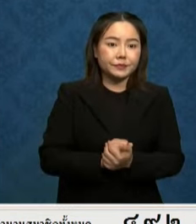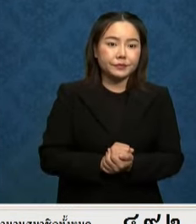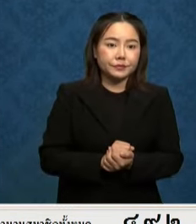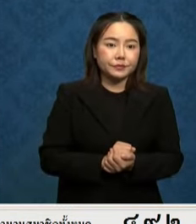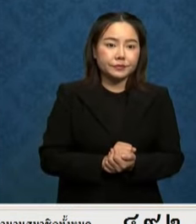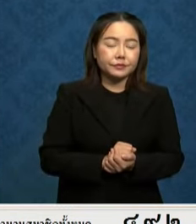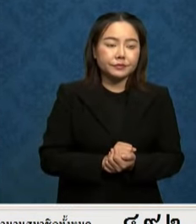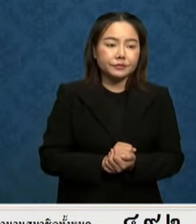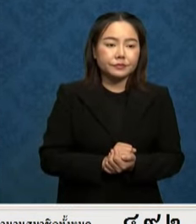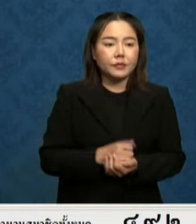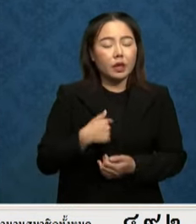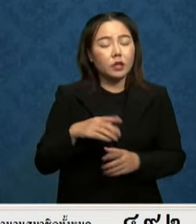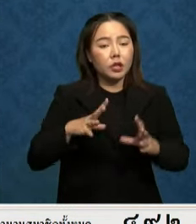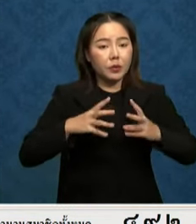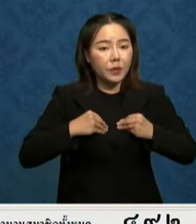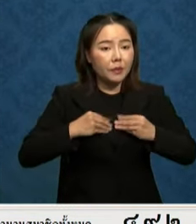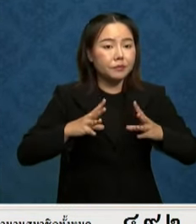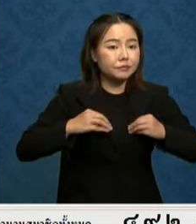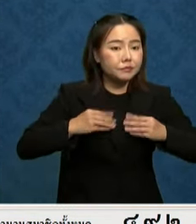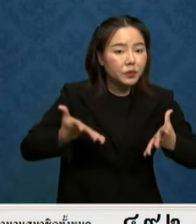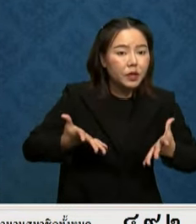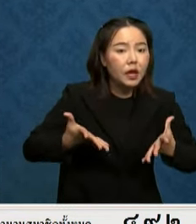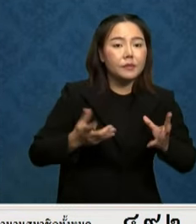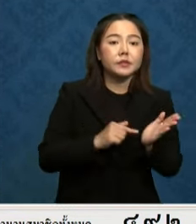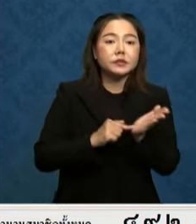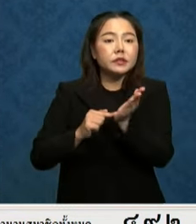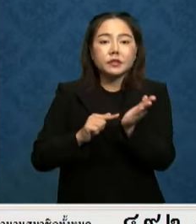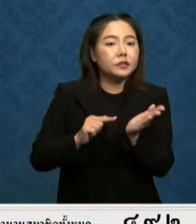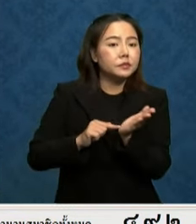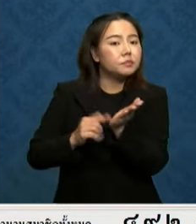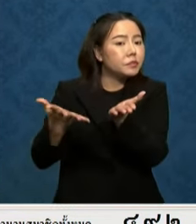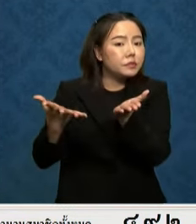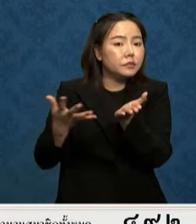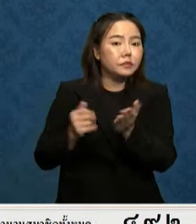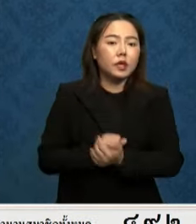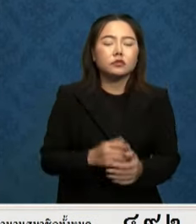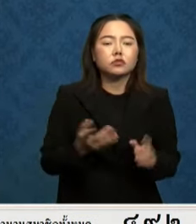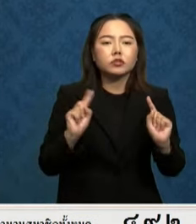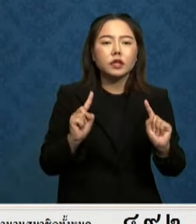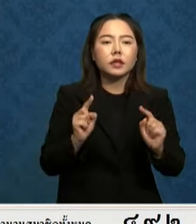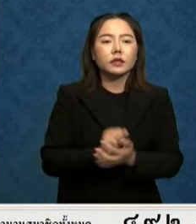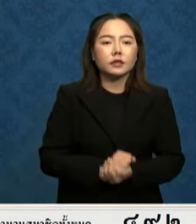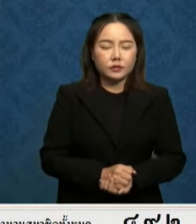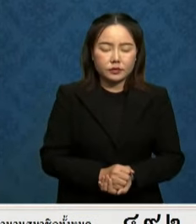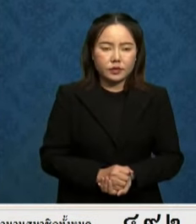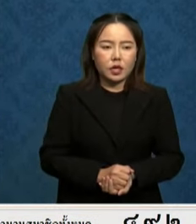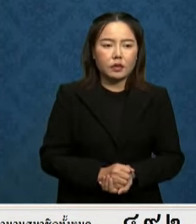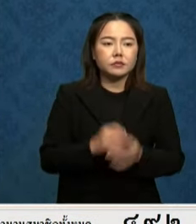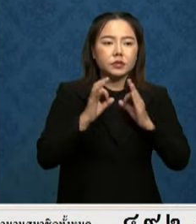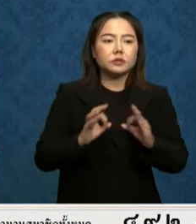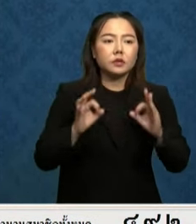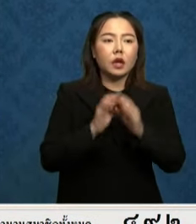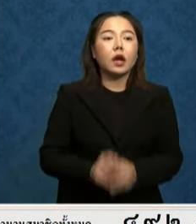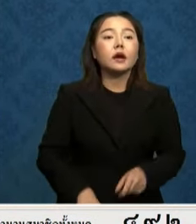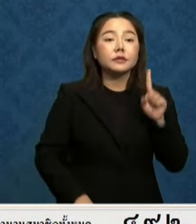สู่การเห็ชอบ ไม่เห ชอบการส่งไม่ส่งมีีประเด็นเฉพาะ1.10